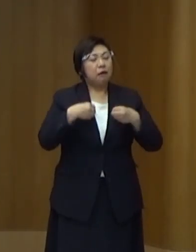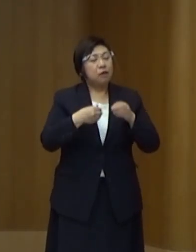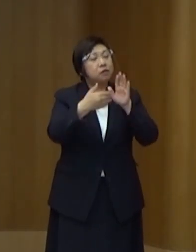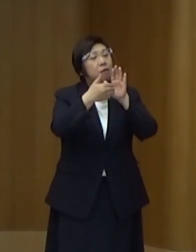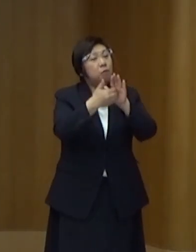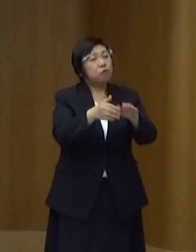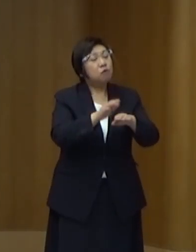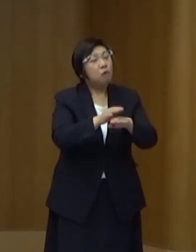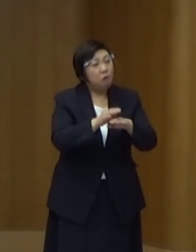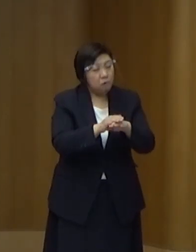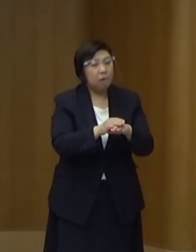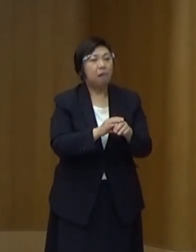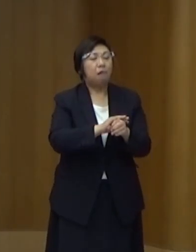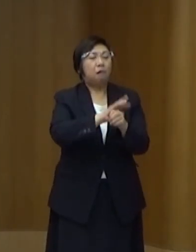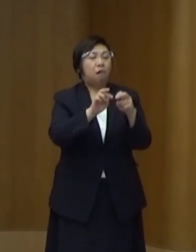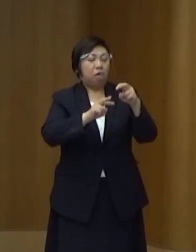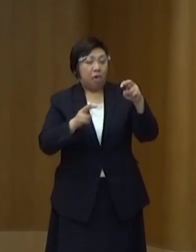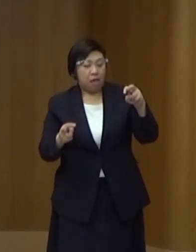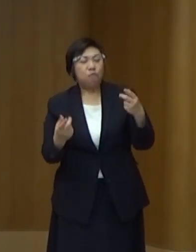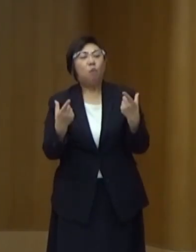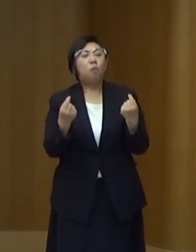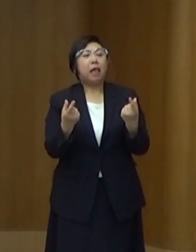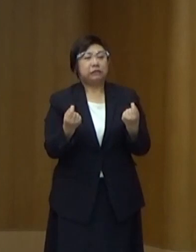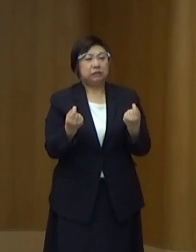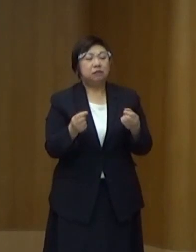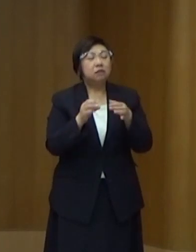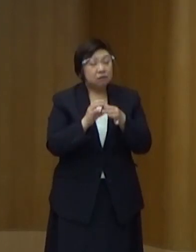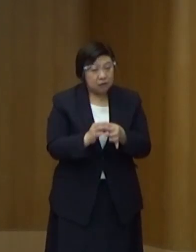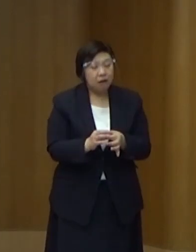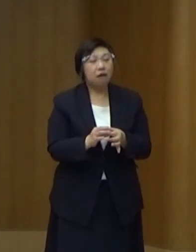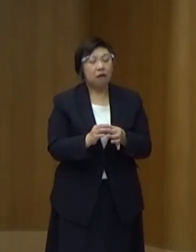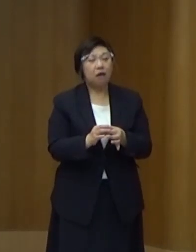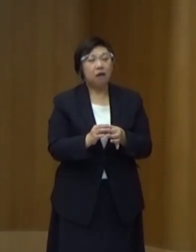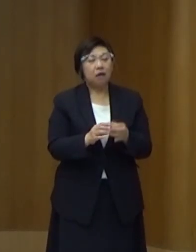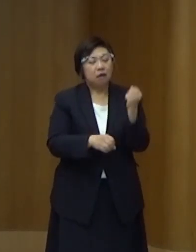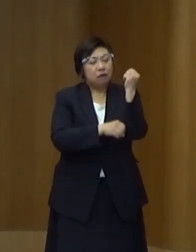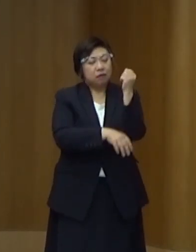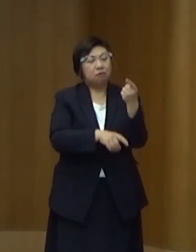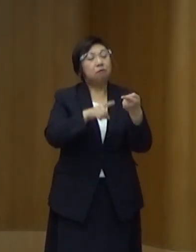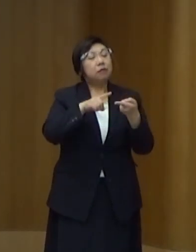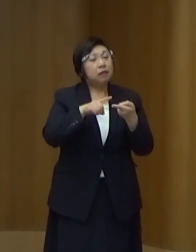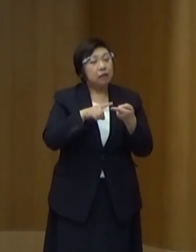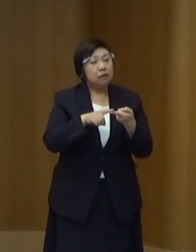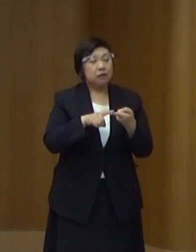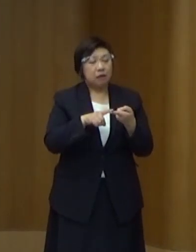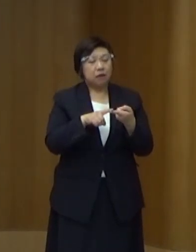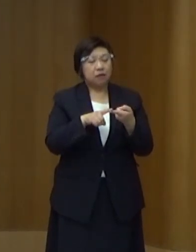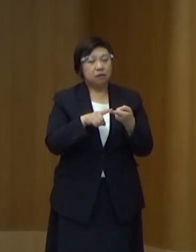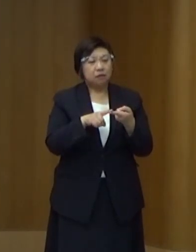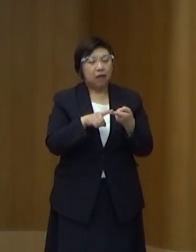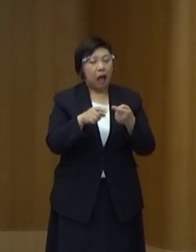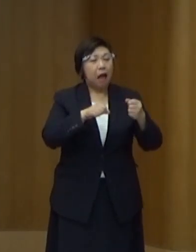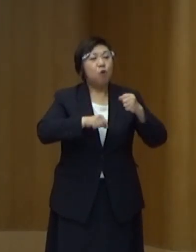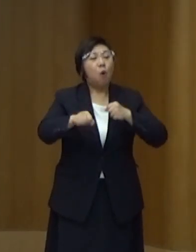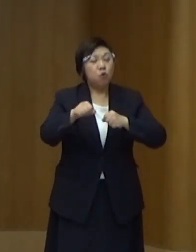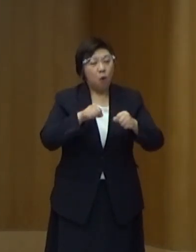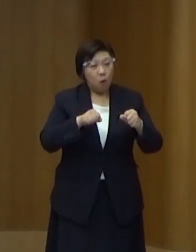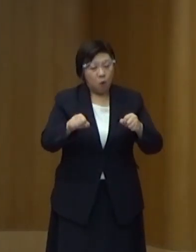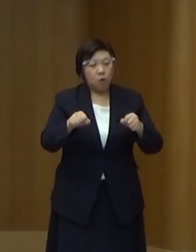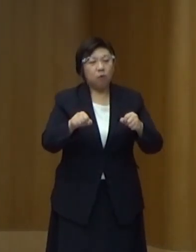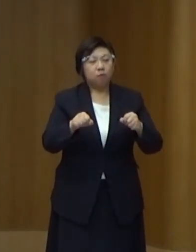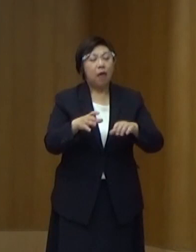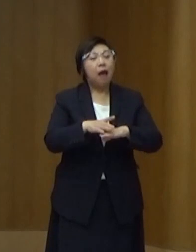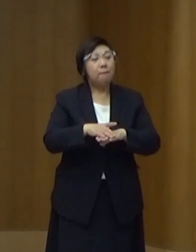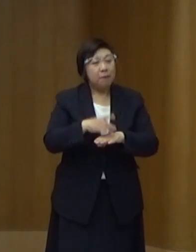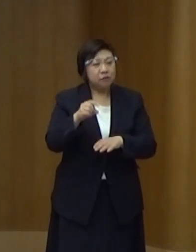は変異株であっても同じでありますので、こういった基本的なそういった行動についてまず